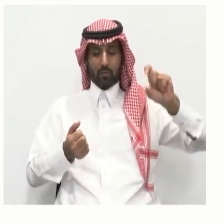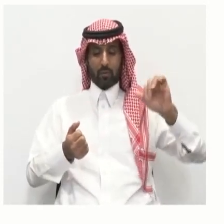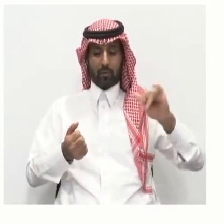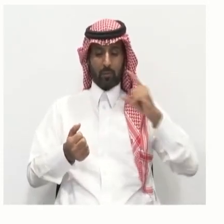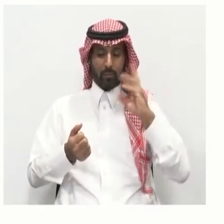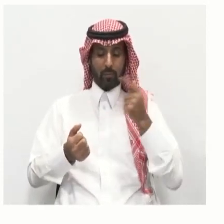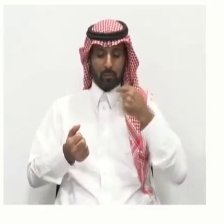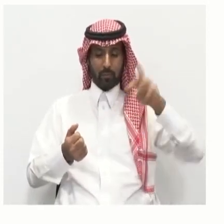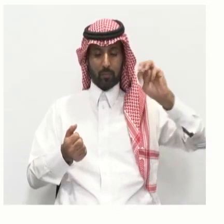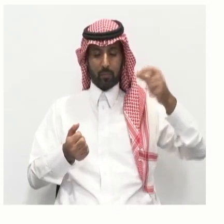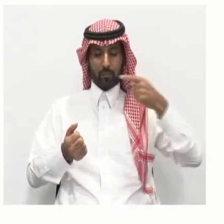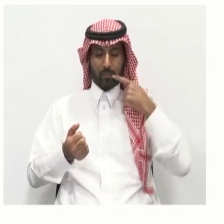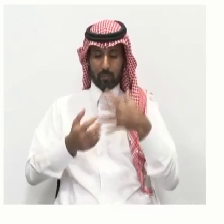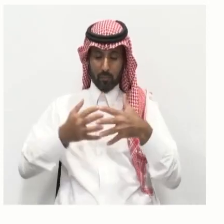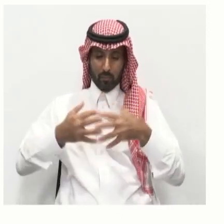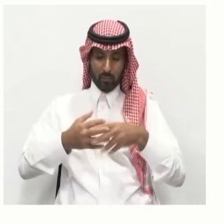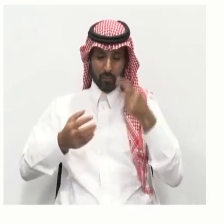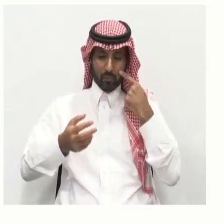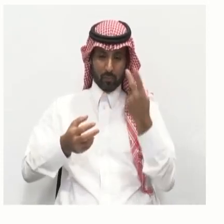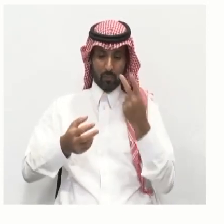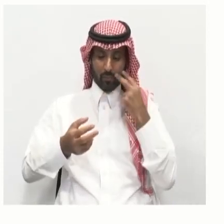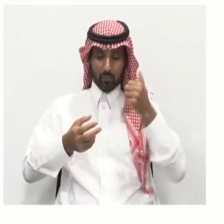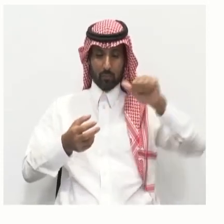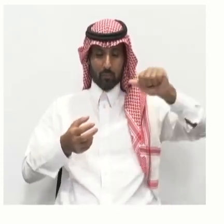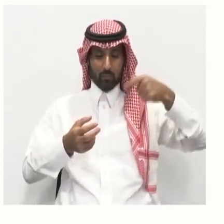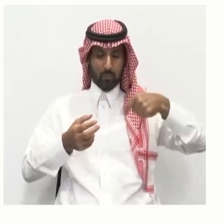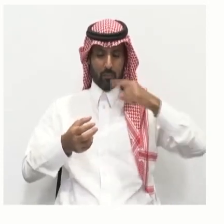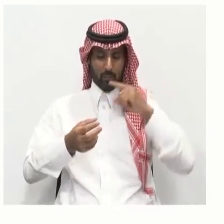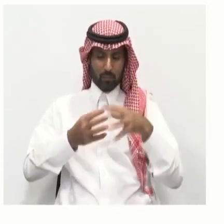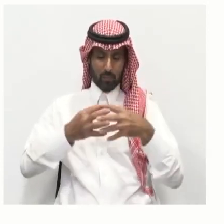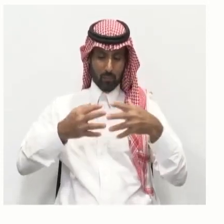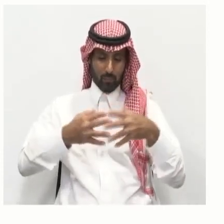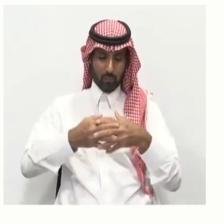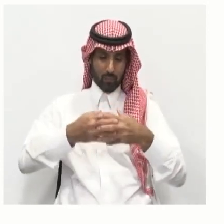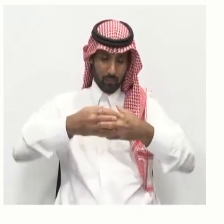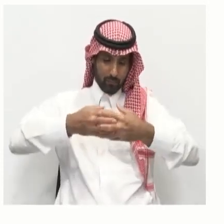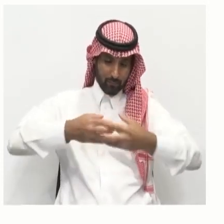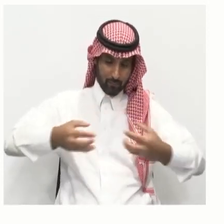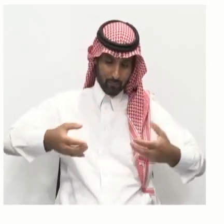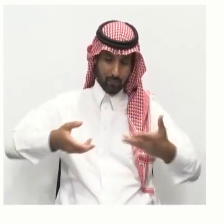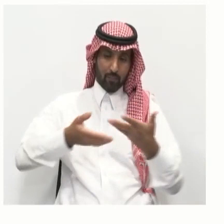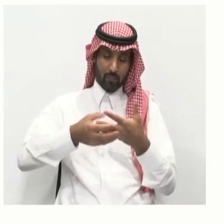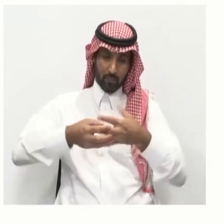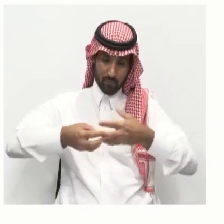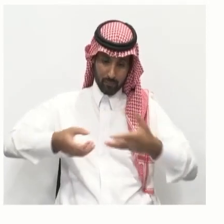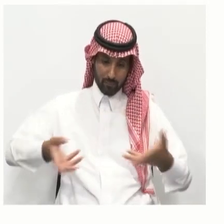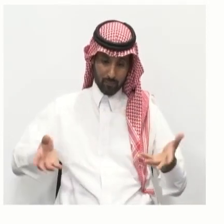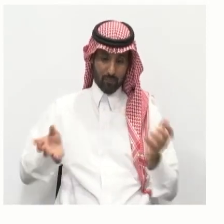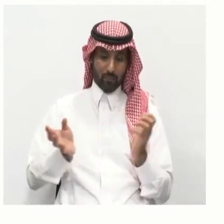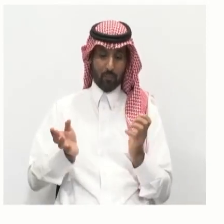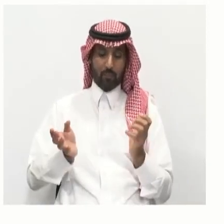او يتكون ايش بنزوات المغنيسيوم بنزوات المغنيسيوم ذائب اي نعم ذائب